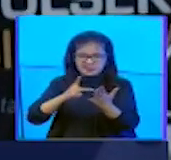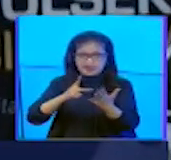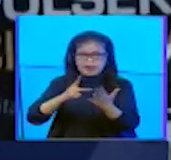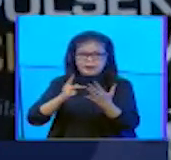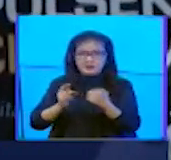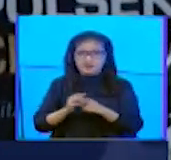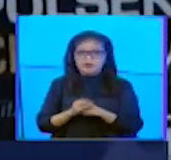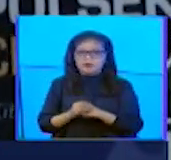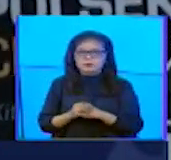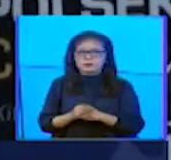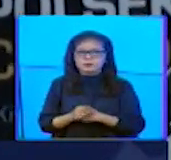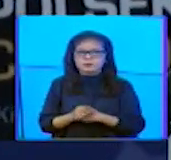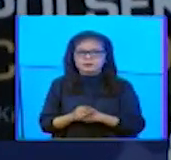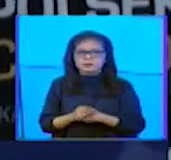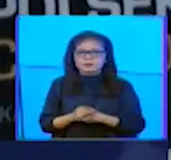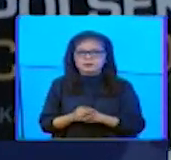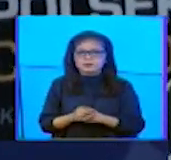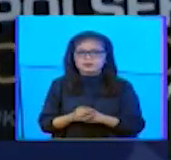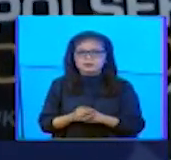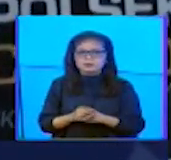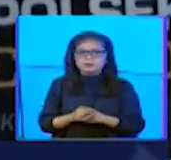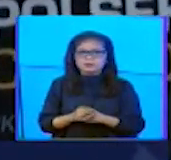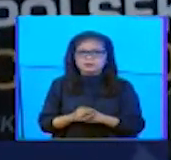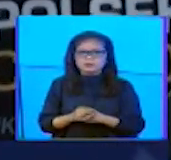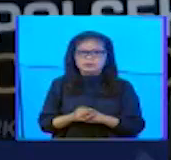kami pengembangan